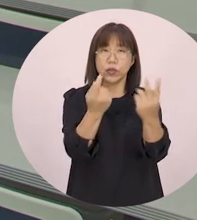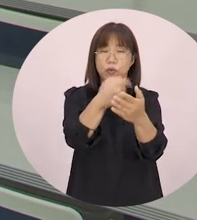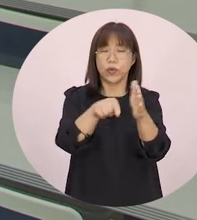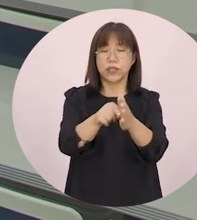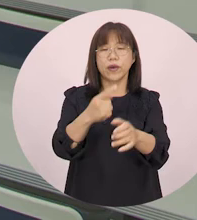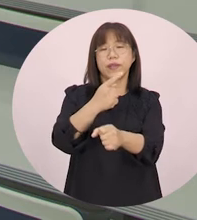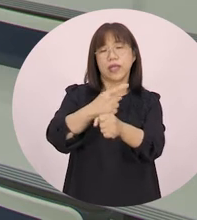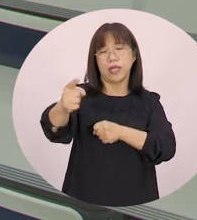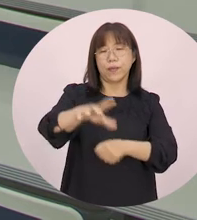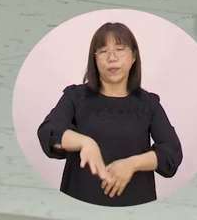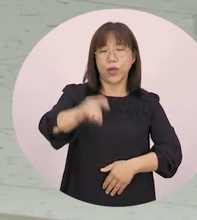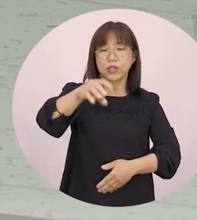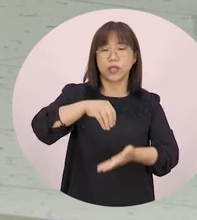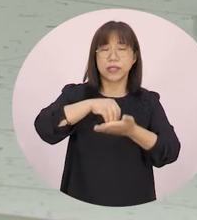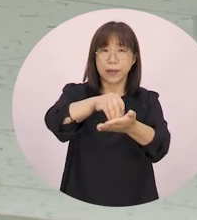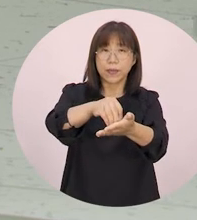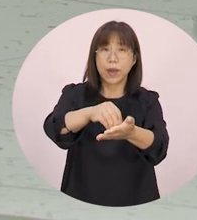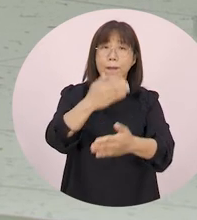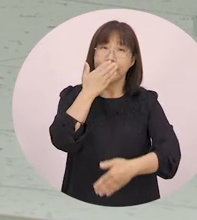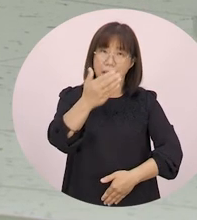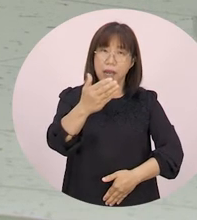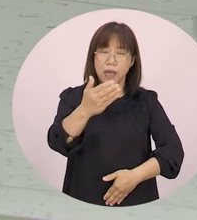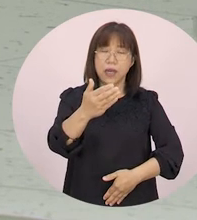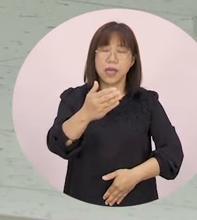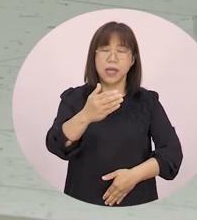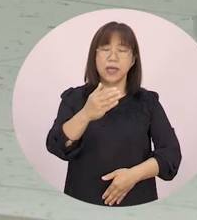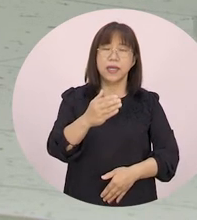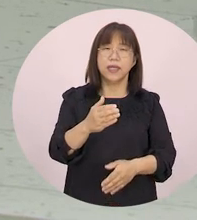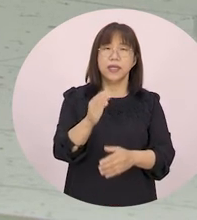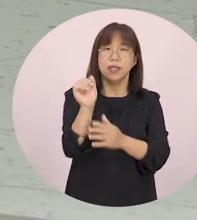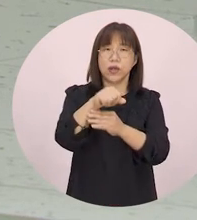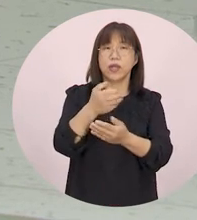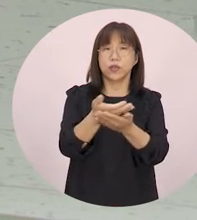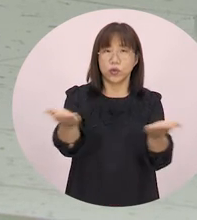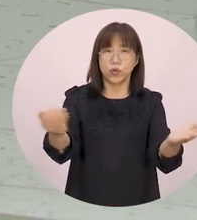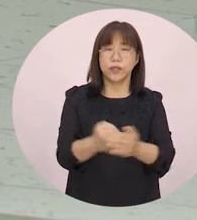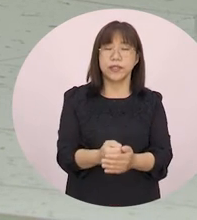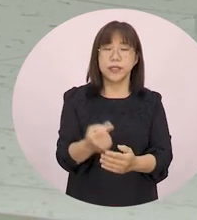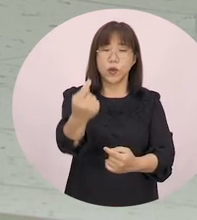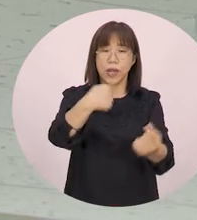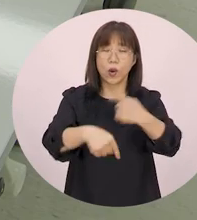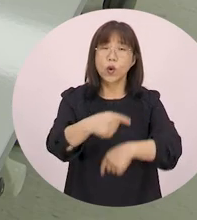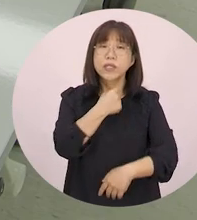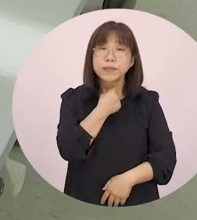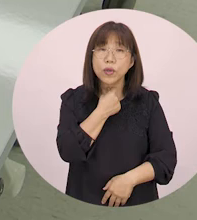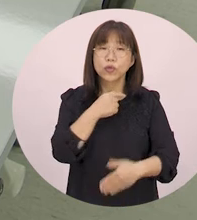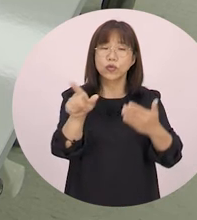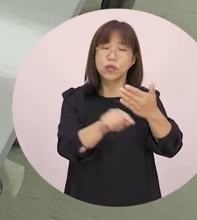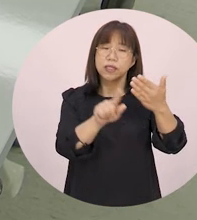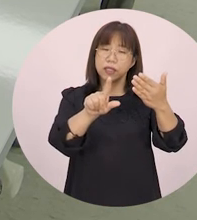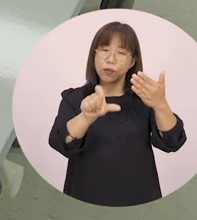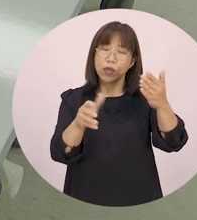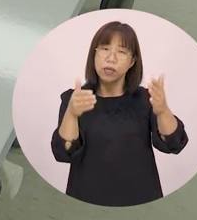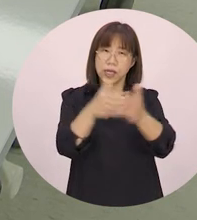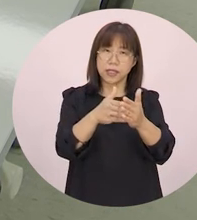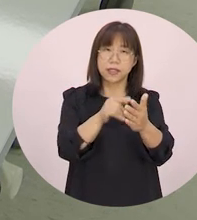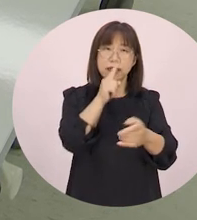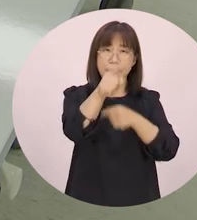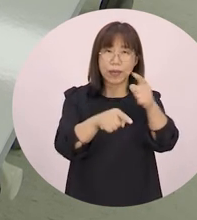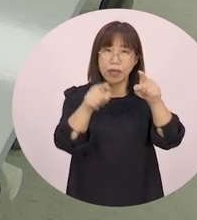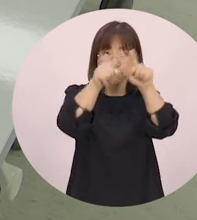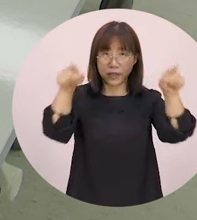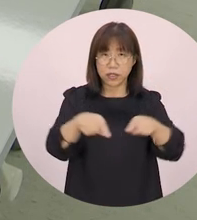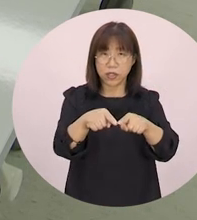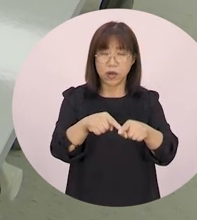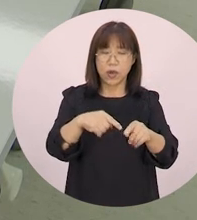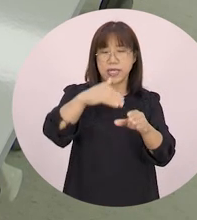팀에게는 내년도 사회적 기업가 육성 사업에 우선 참가하는 혜택도 주어집니다. 참여를 희망하는 구민은 9월